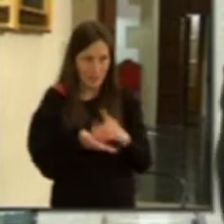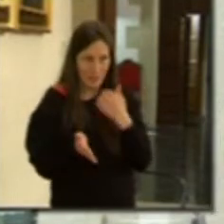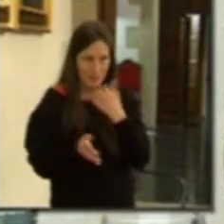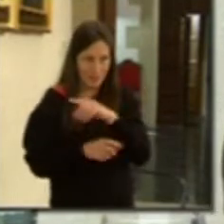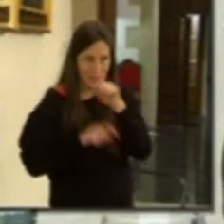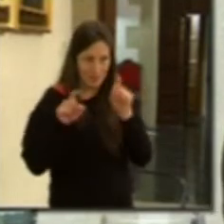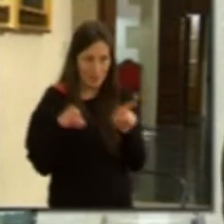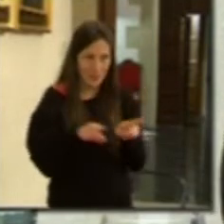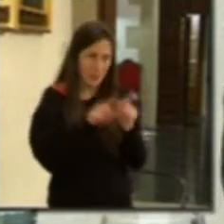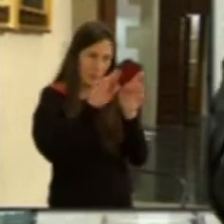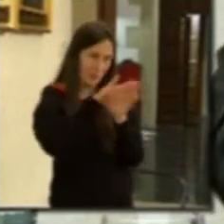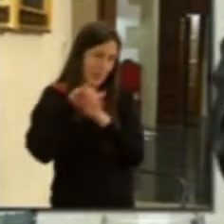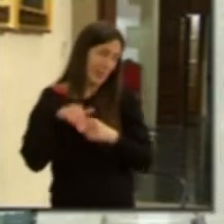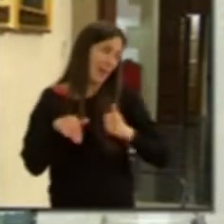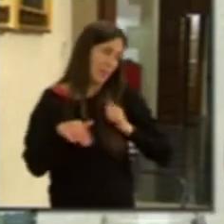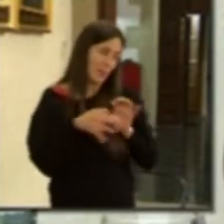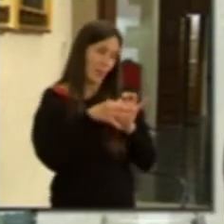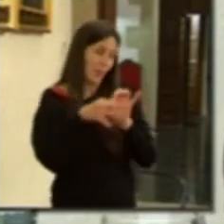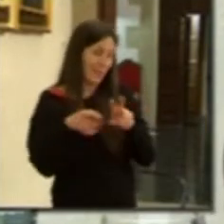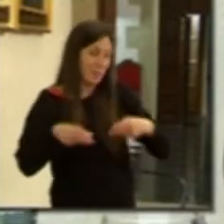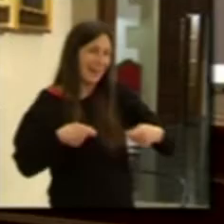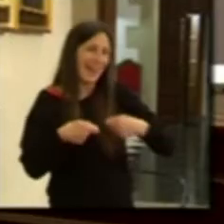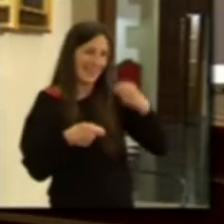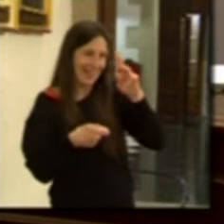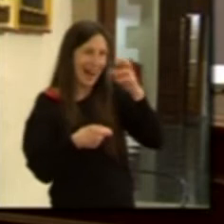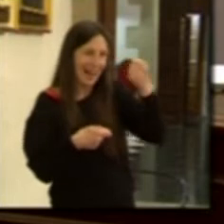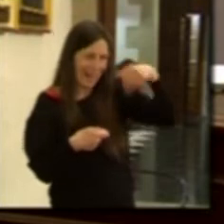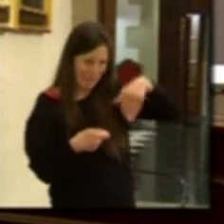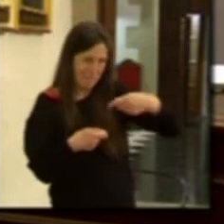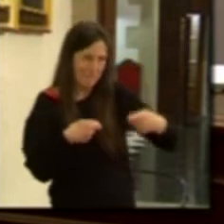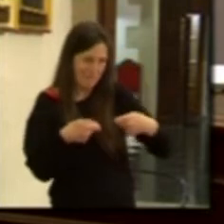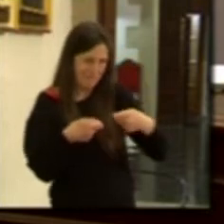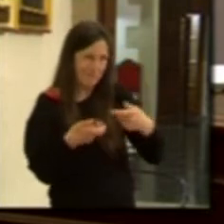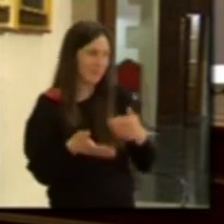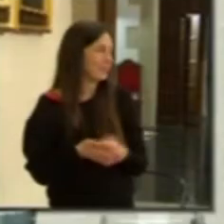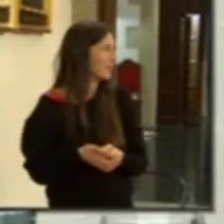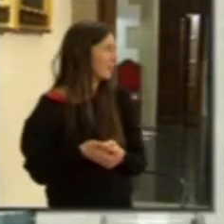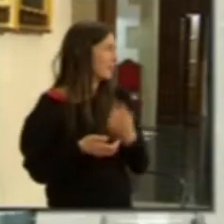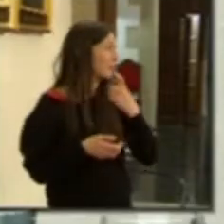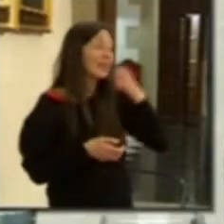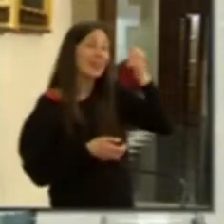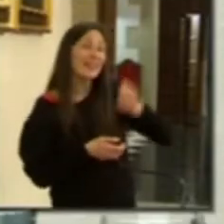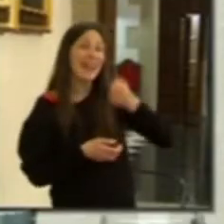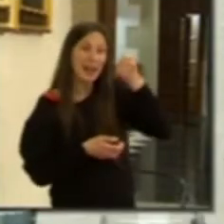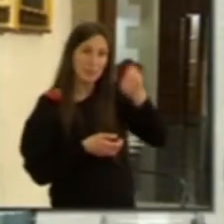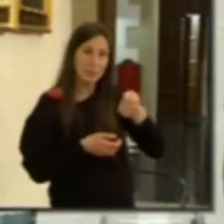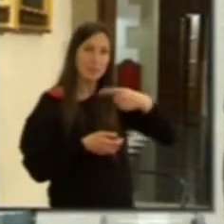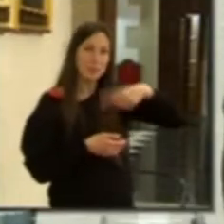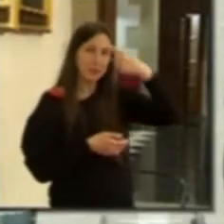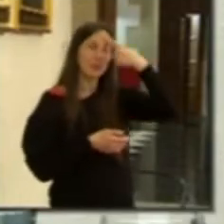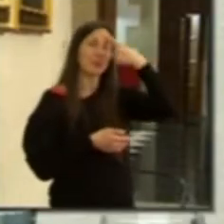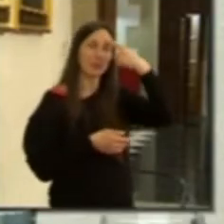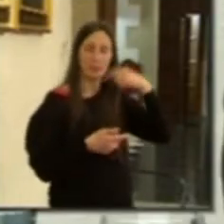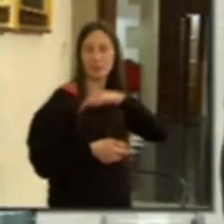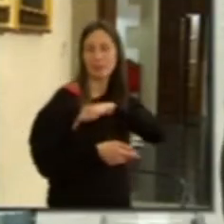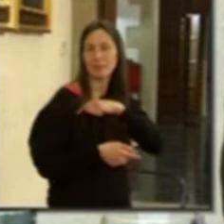fent referència al mercat del ram, perquè avui això va del mercat del ram i del pregó. Penso que el mercat del ram, i ho dic molt honestament, i